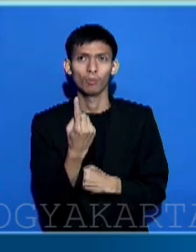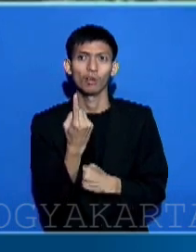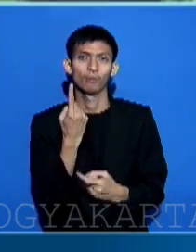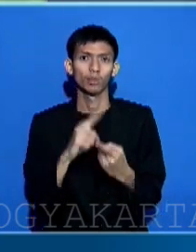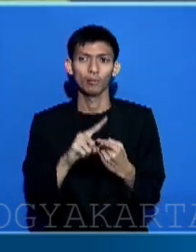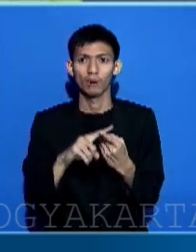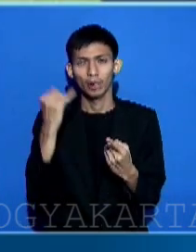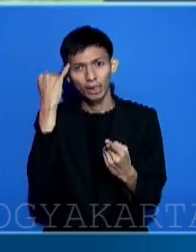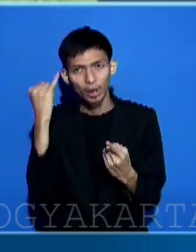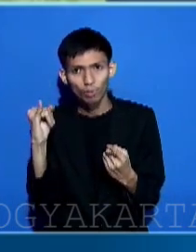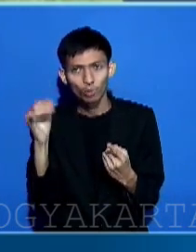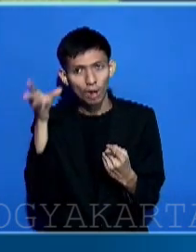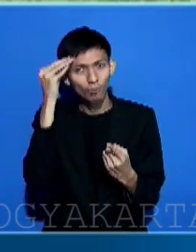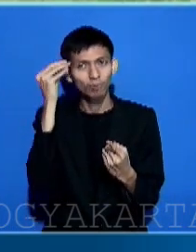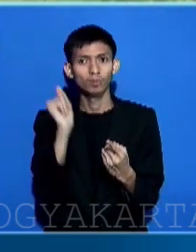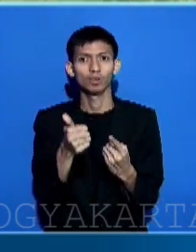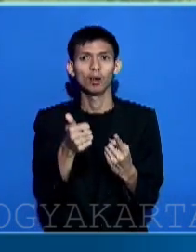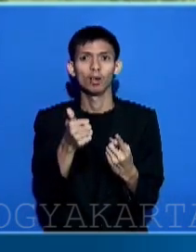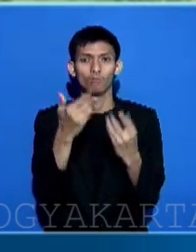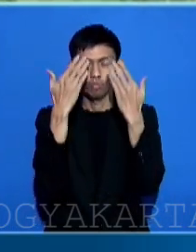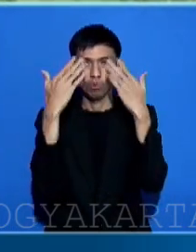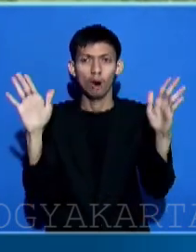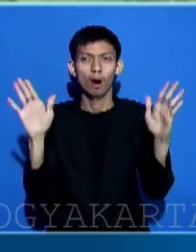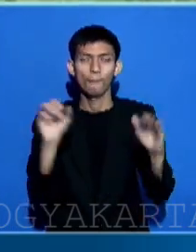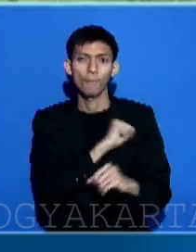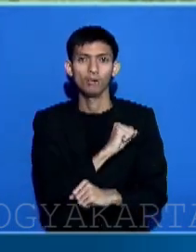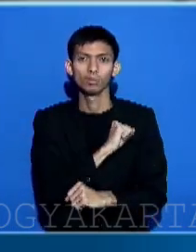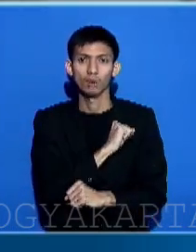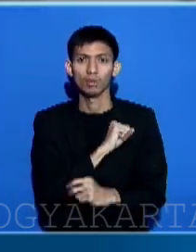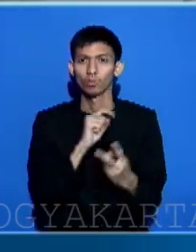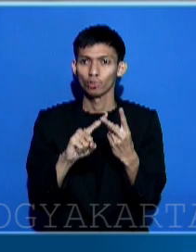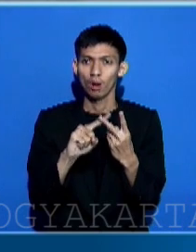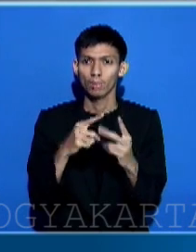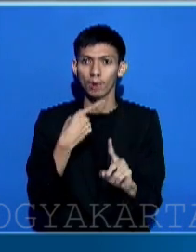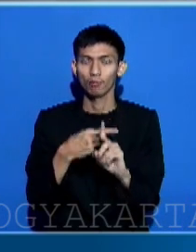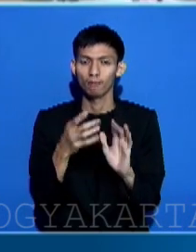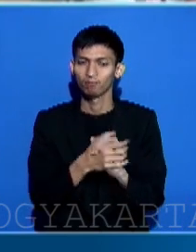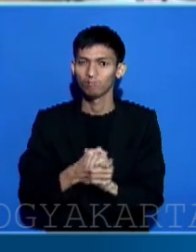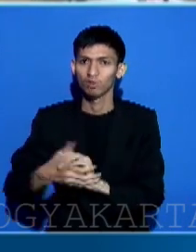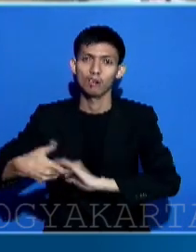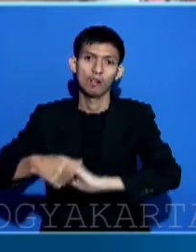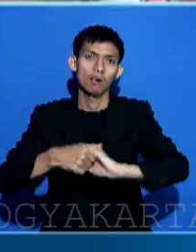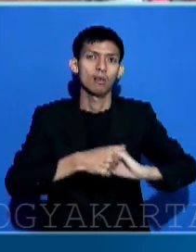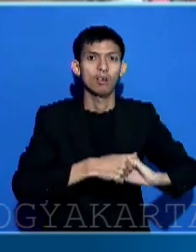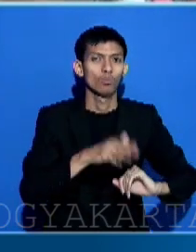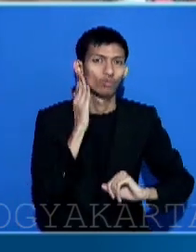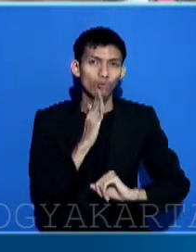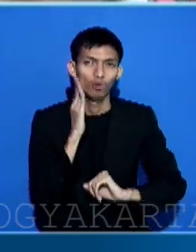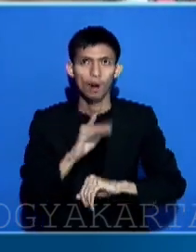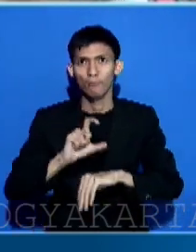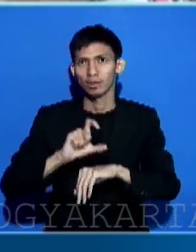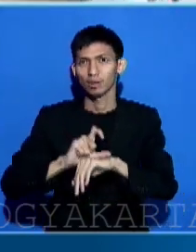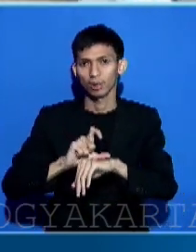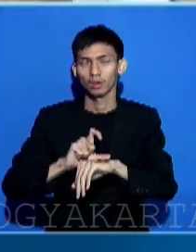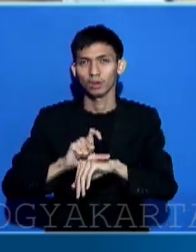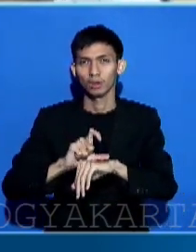pengetahuan berupa wawasan kebangsaan kegiatan kemah mempererat silaturahmi remaja antarasjid mengajarkan berkaitan dengan